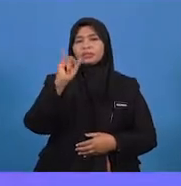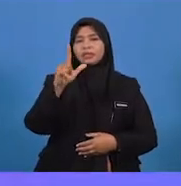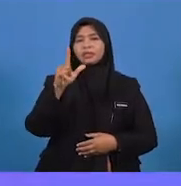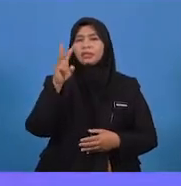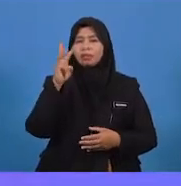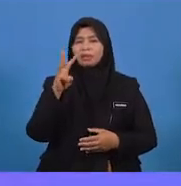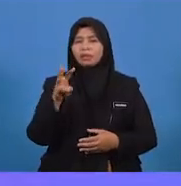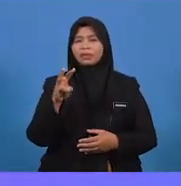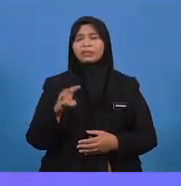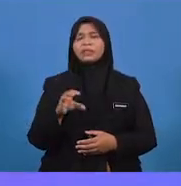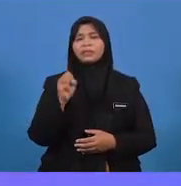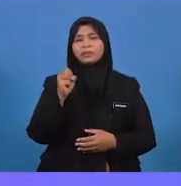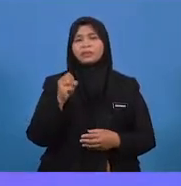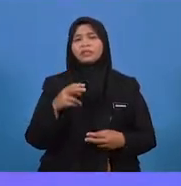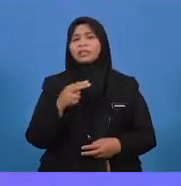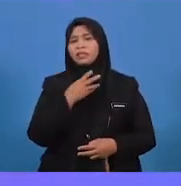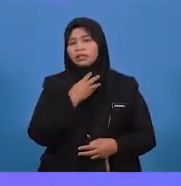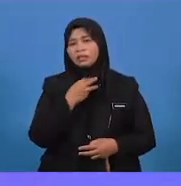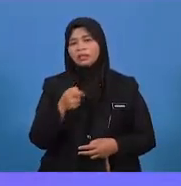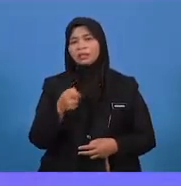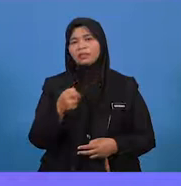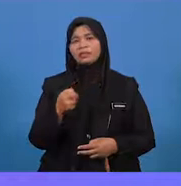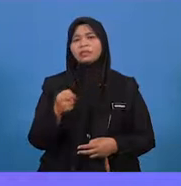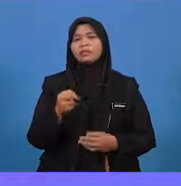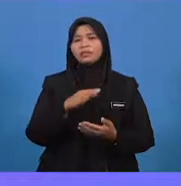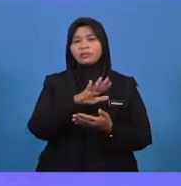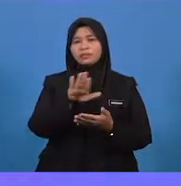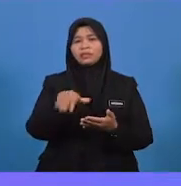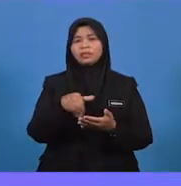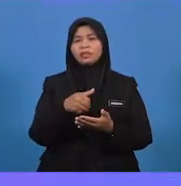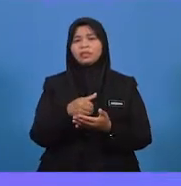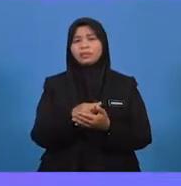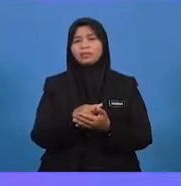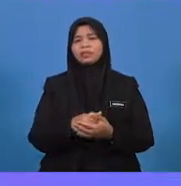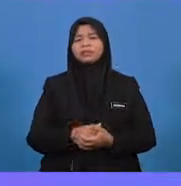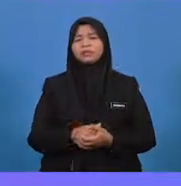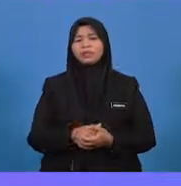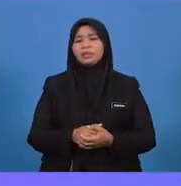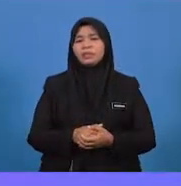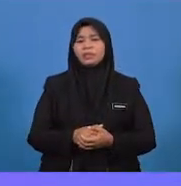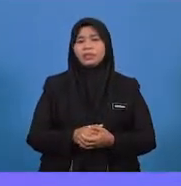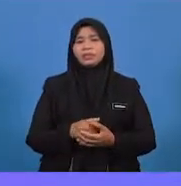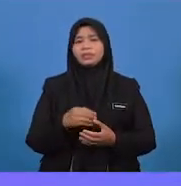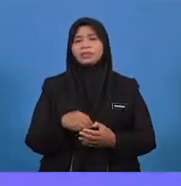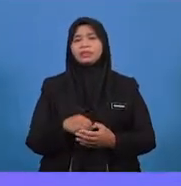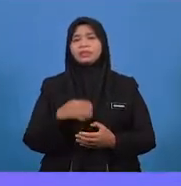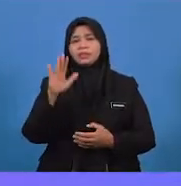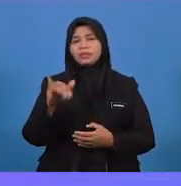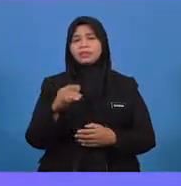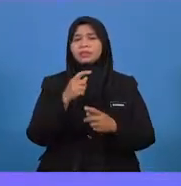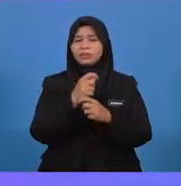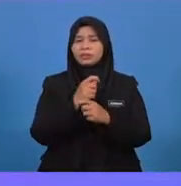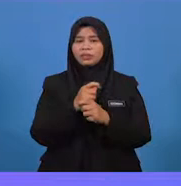kita imani. Malakul Maut adalah gelaran untuk Malaikat Azrail di dalam Al-Quran